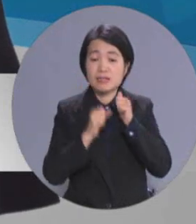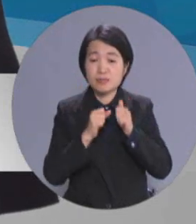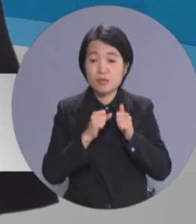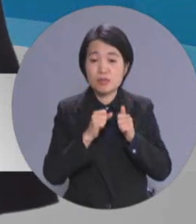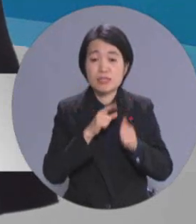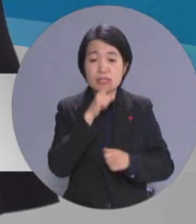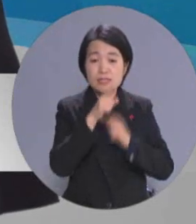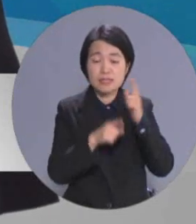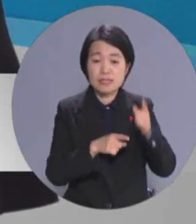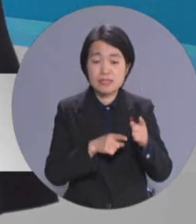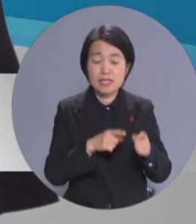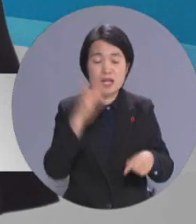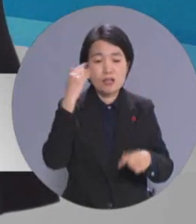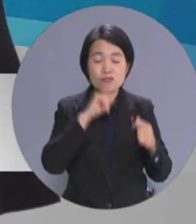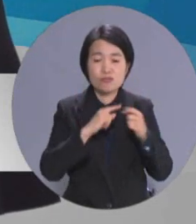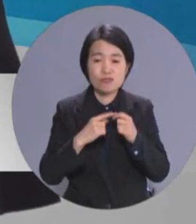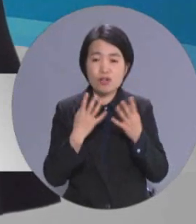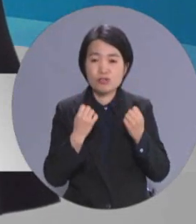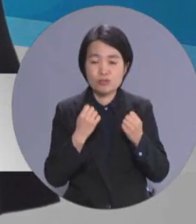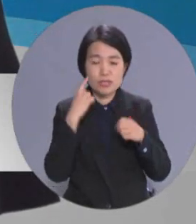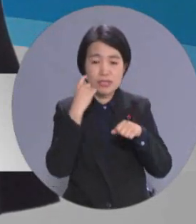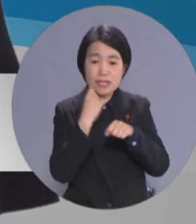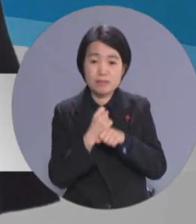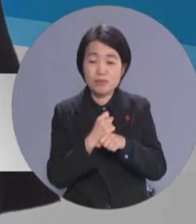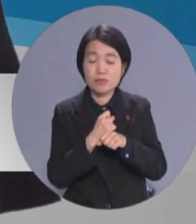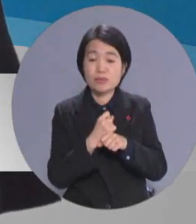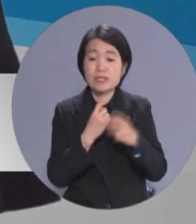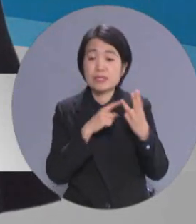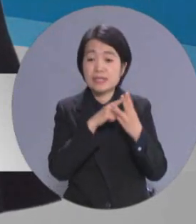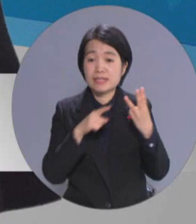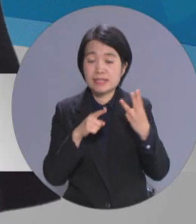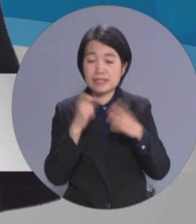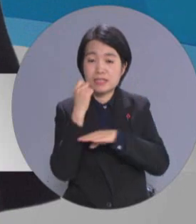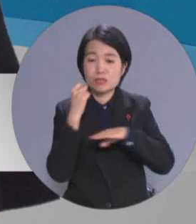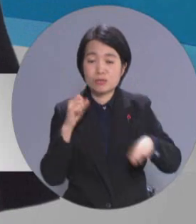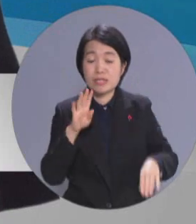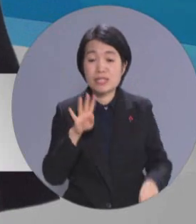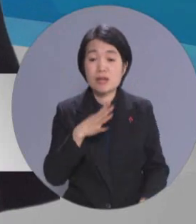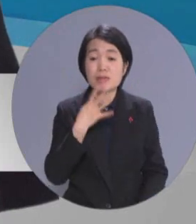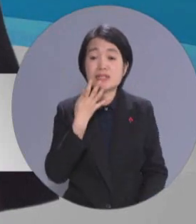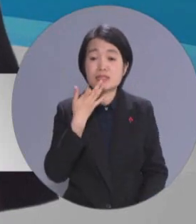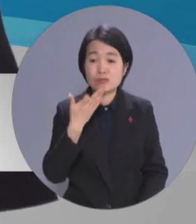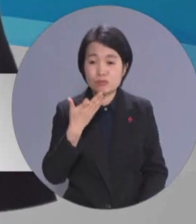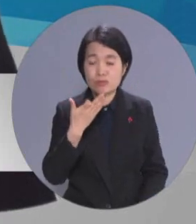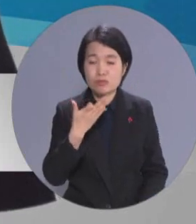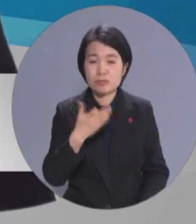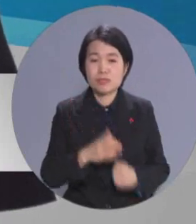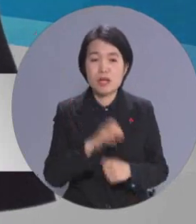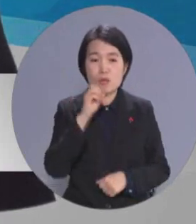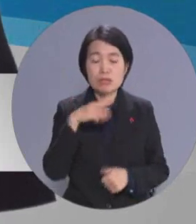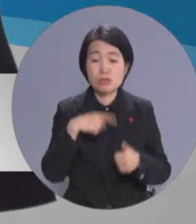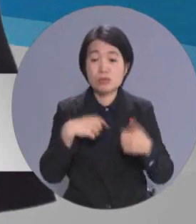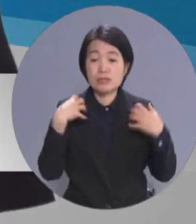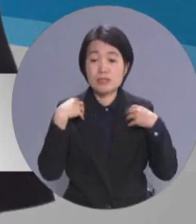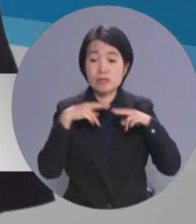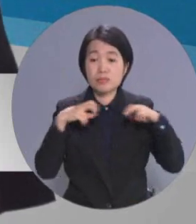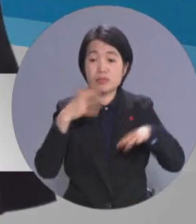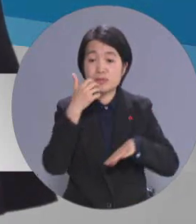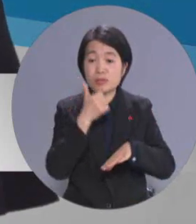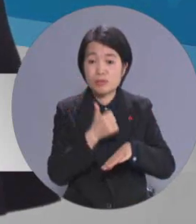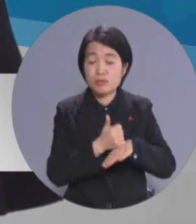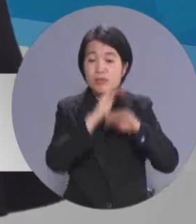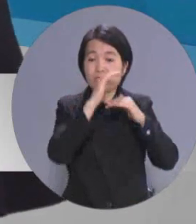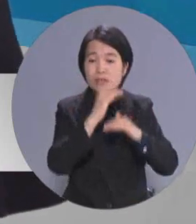점수는 국어 수학 탐구 세계 영역 기준 419로 분석됐습니다 광주시 교육청의 분석